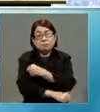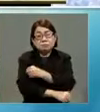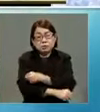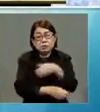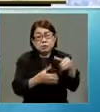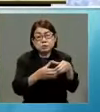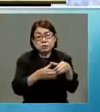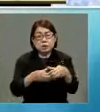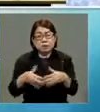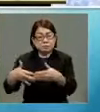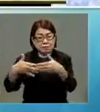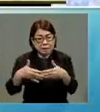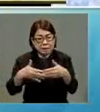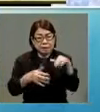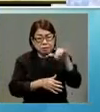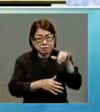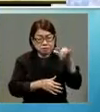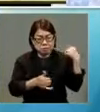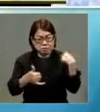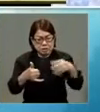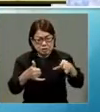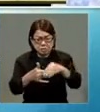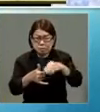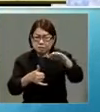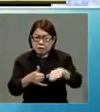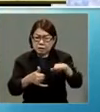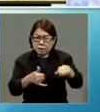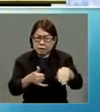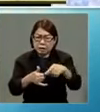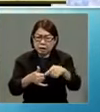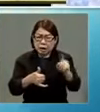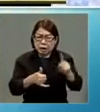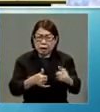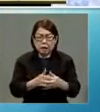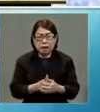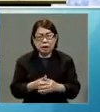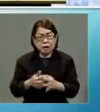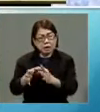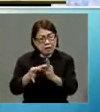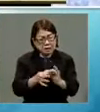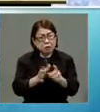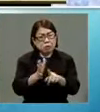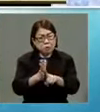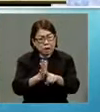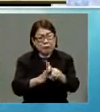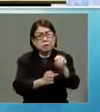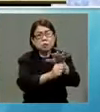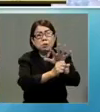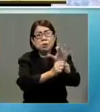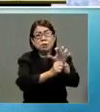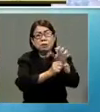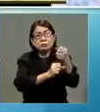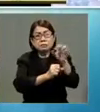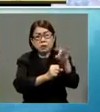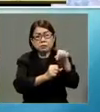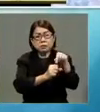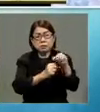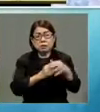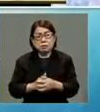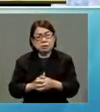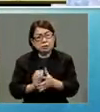และสหรัฐอเมริกานะมีจำนวนเด็กที่มีอาการผิดปกติเกี่ยวกับภูมิต้านทานที่ว่าโยงกันกับทางโควิด-19 เนี่ยนะครับเพิ่มขึ้นในช่วงเวลา